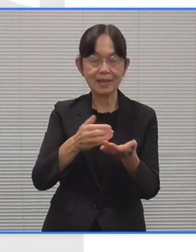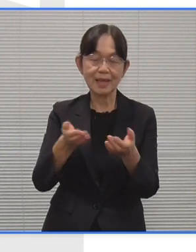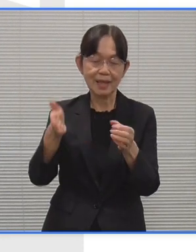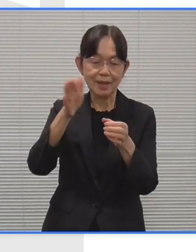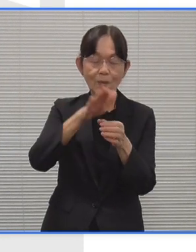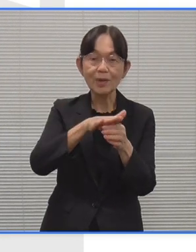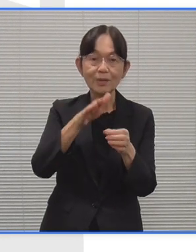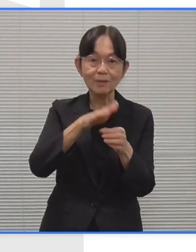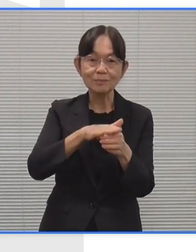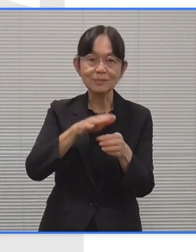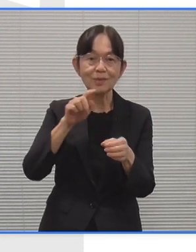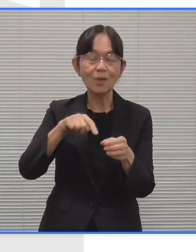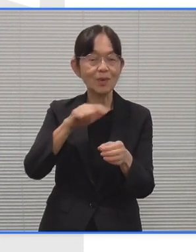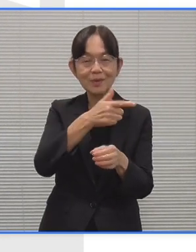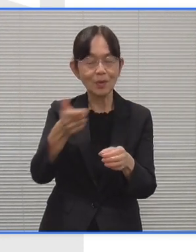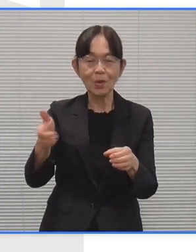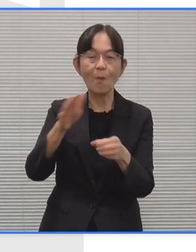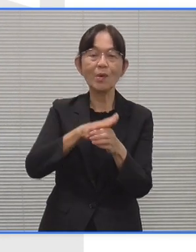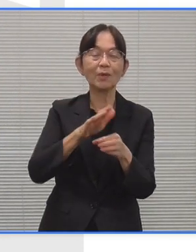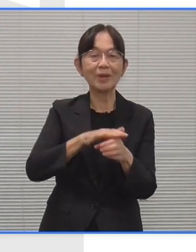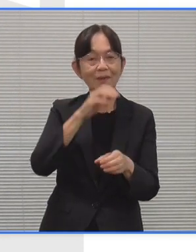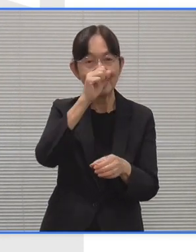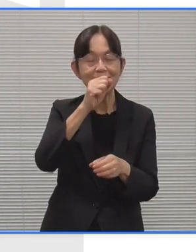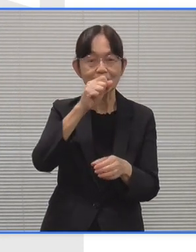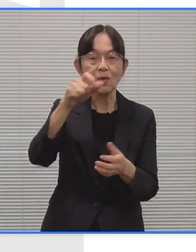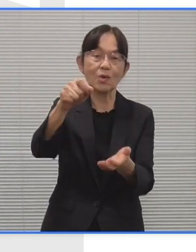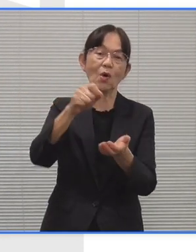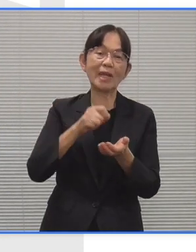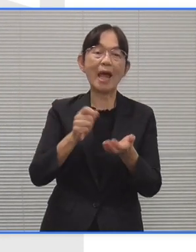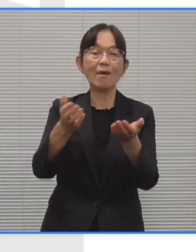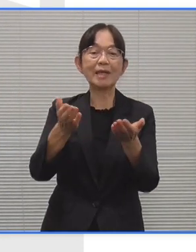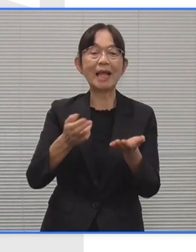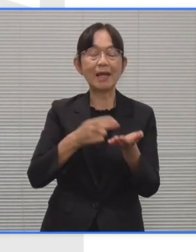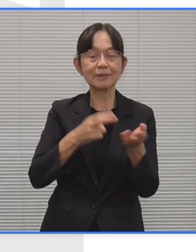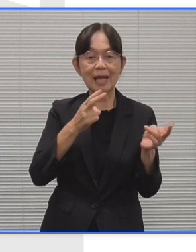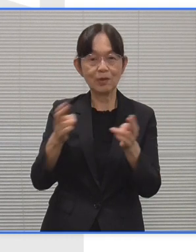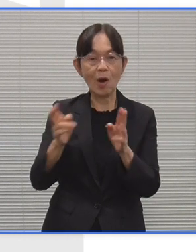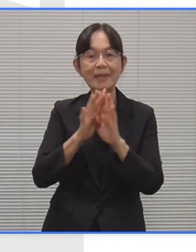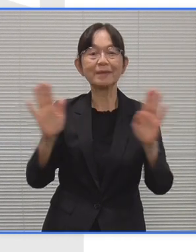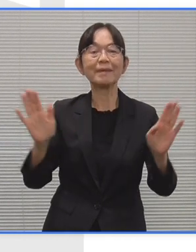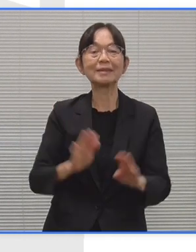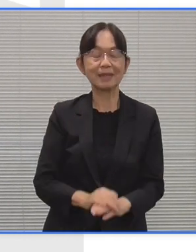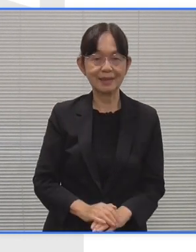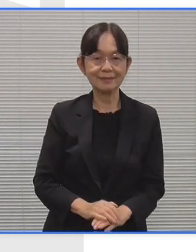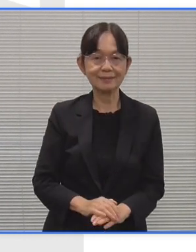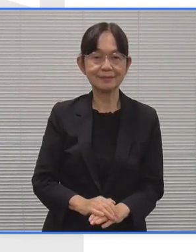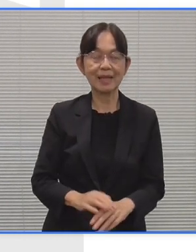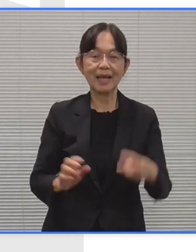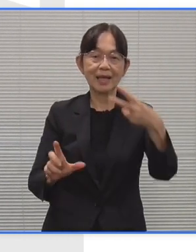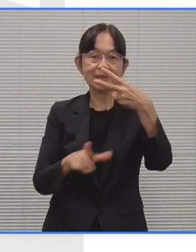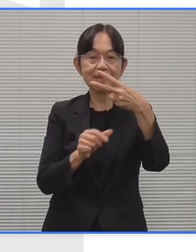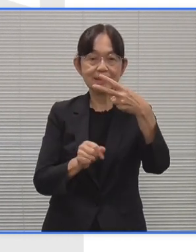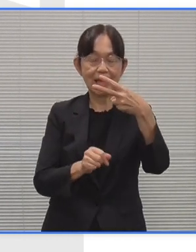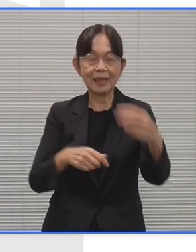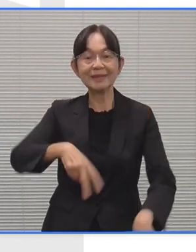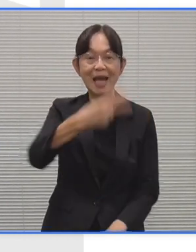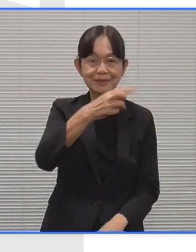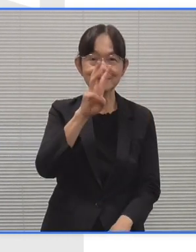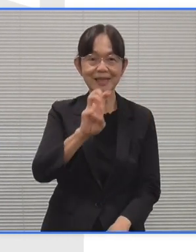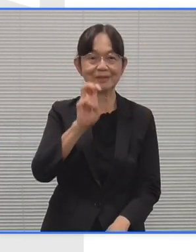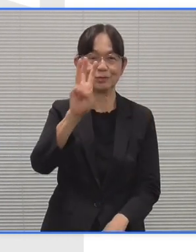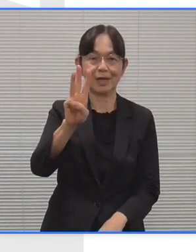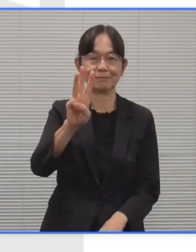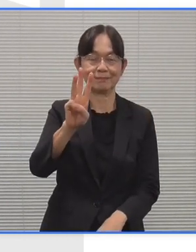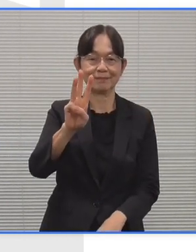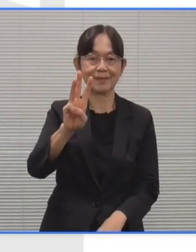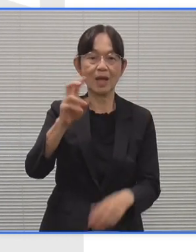込む、こういうことを盛り込んだ方がいいんじゃないかというご提案をいただく制度を始めました。で、233件個人